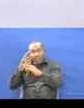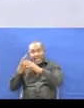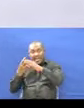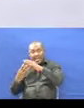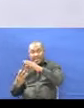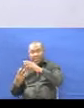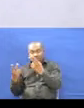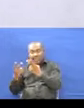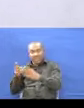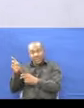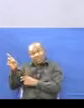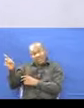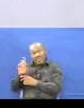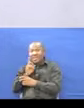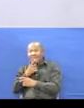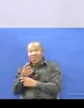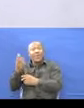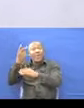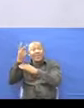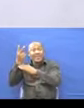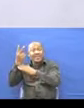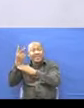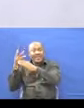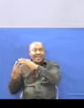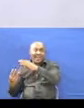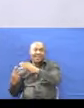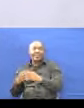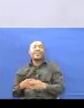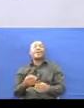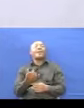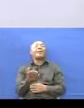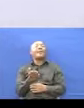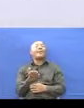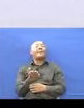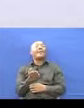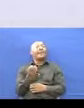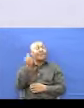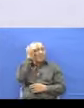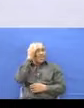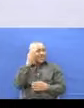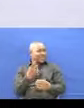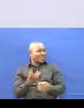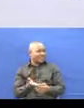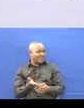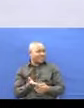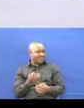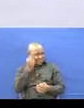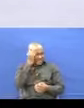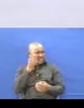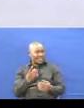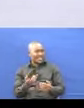na jibu letu lile pale, mbili ya tatu. Aha, umegundua nini tena hapa?